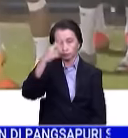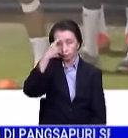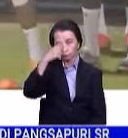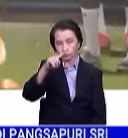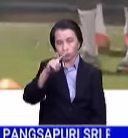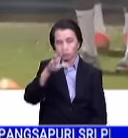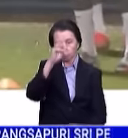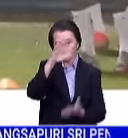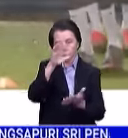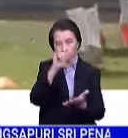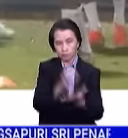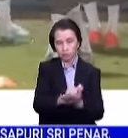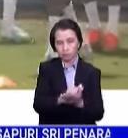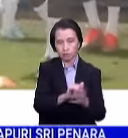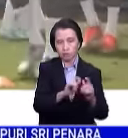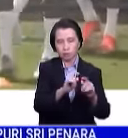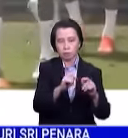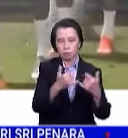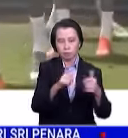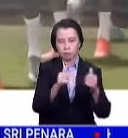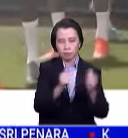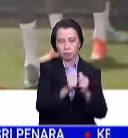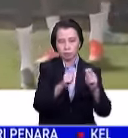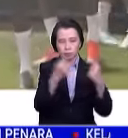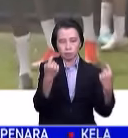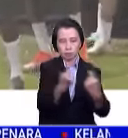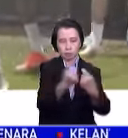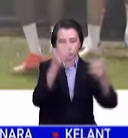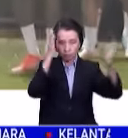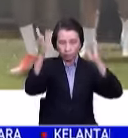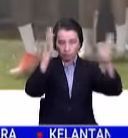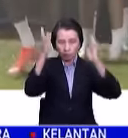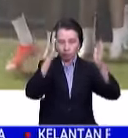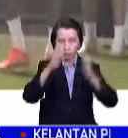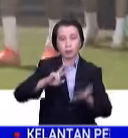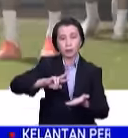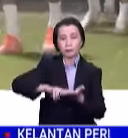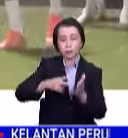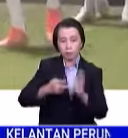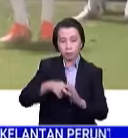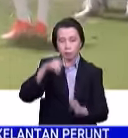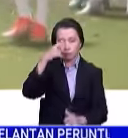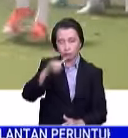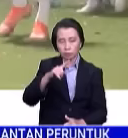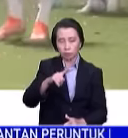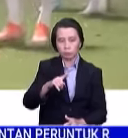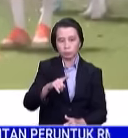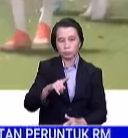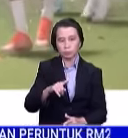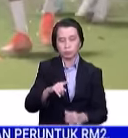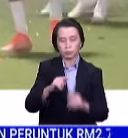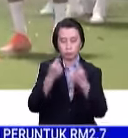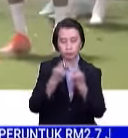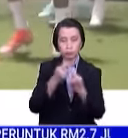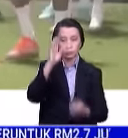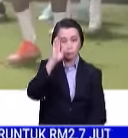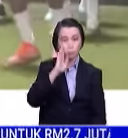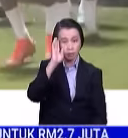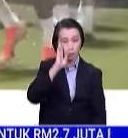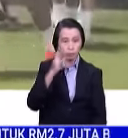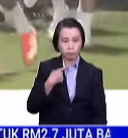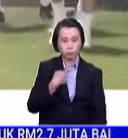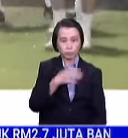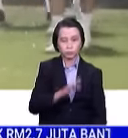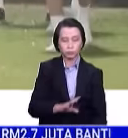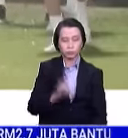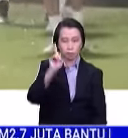apa ni meyakinkan dia untuk bermain dengan pasukan Harimau Malaya. Maknanya dia untuk pasukan Belgium tu, walaupun kita tahu kita dah approach